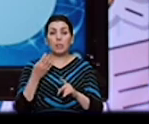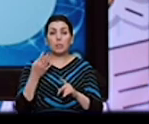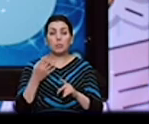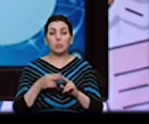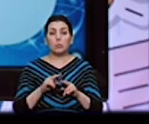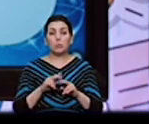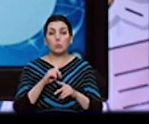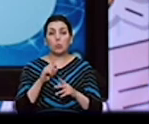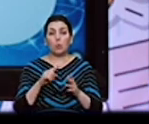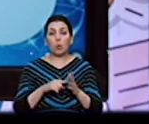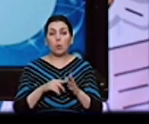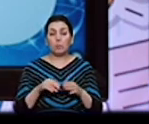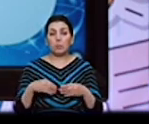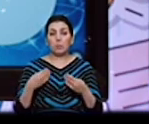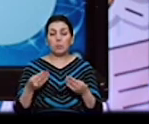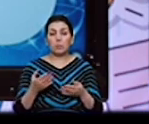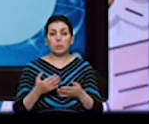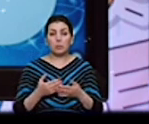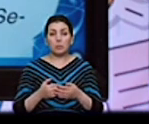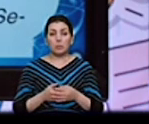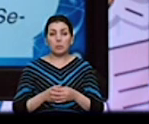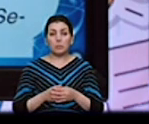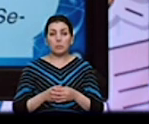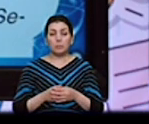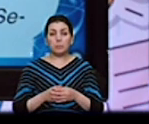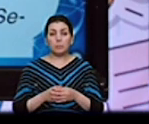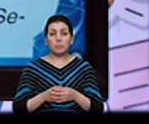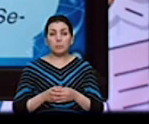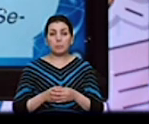nechanchi so'rog'i beriladi.